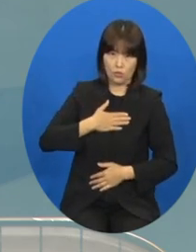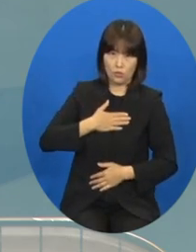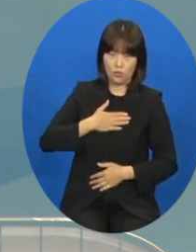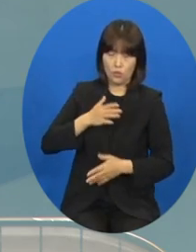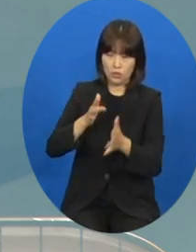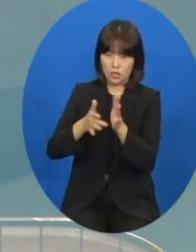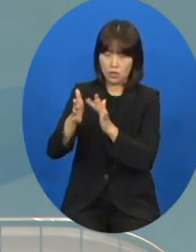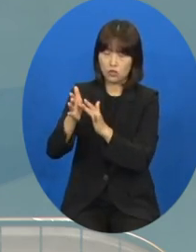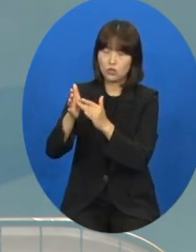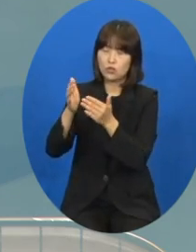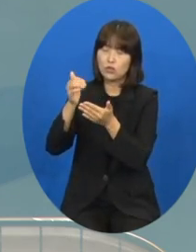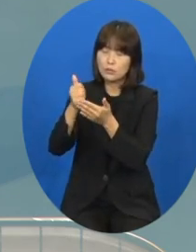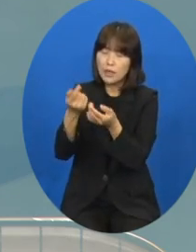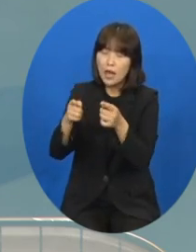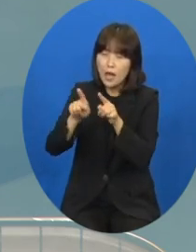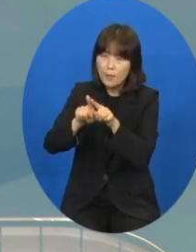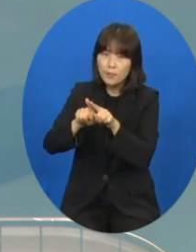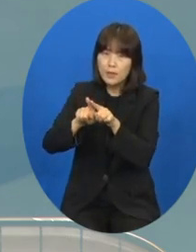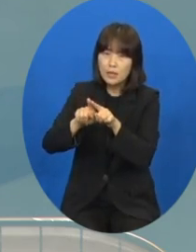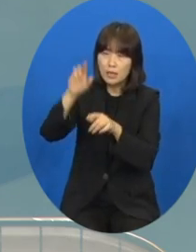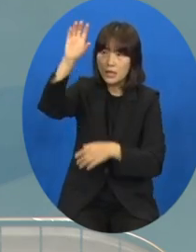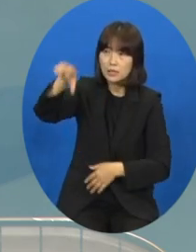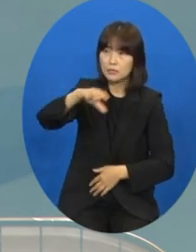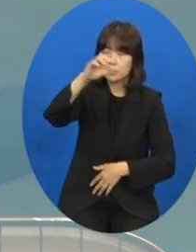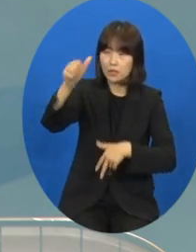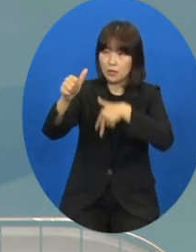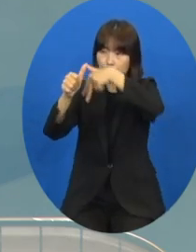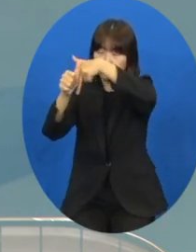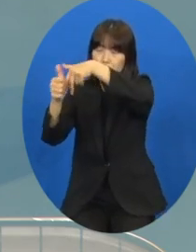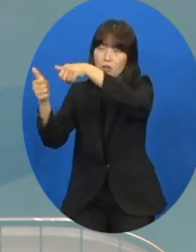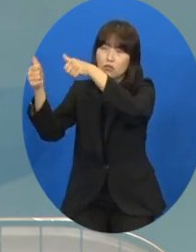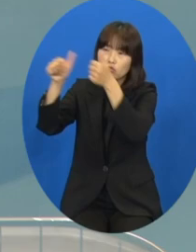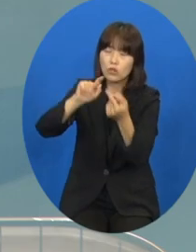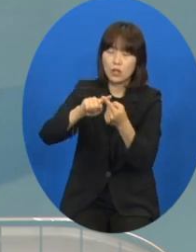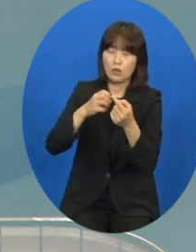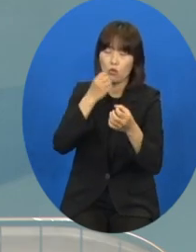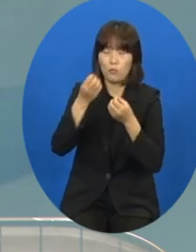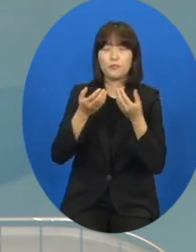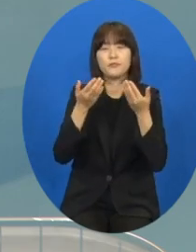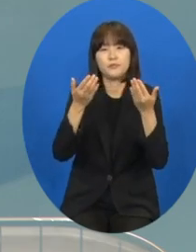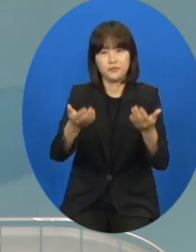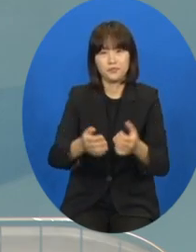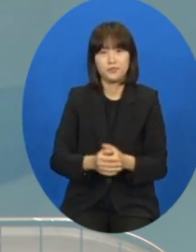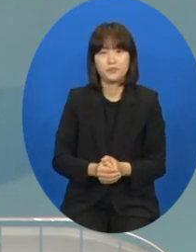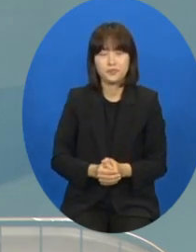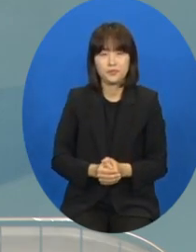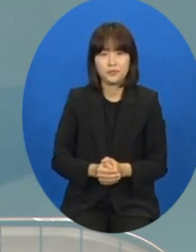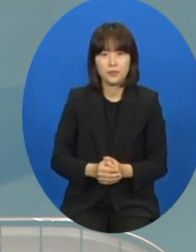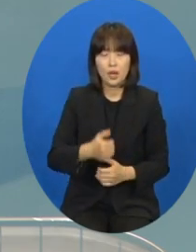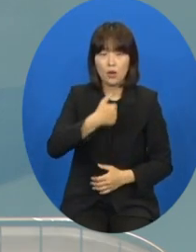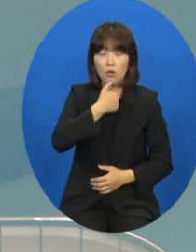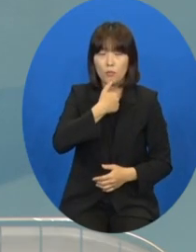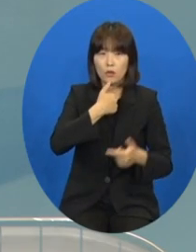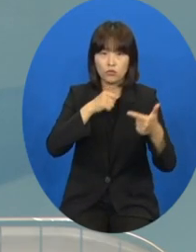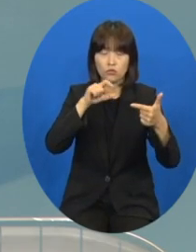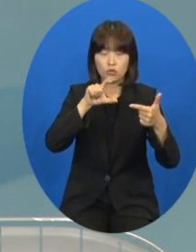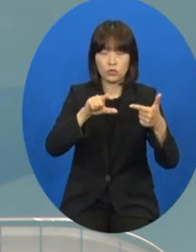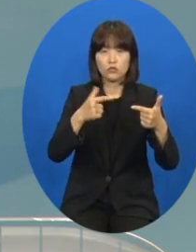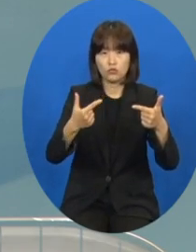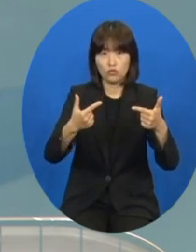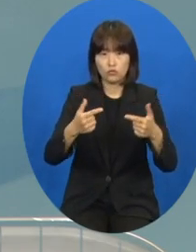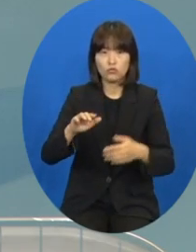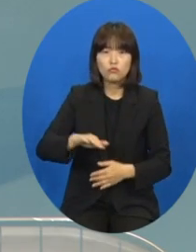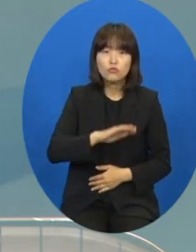십자가에 죽었음을 고백하게 하십니다. 로마서 6장 6절에 이렇게 말씀합니다.